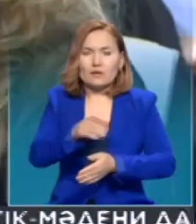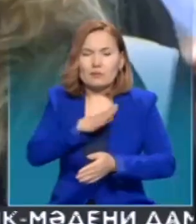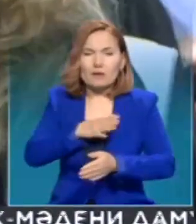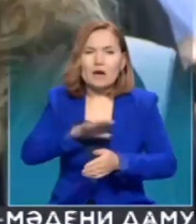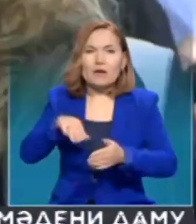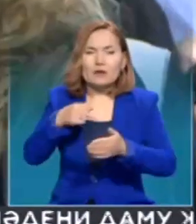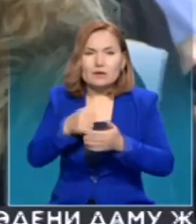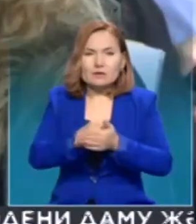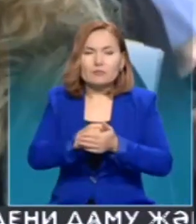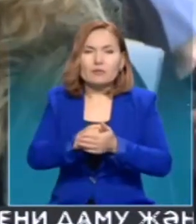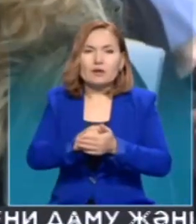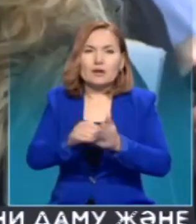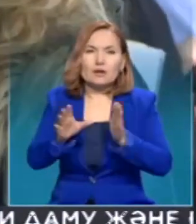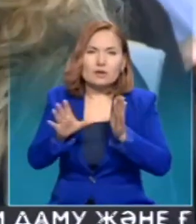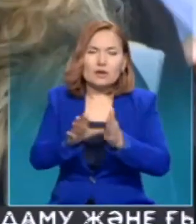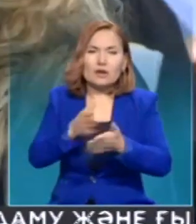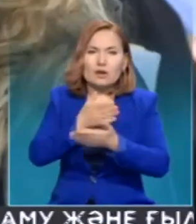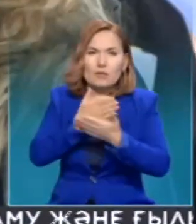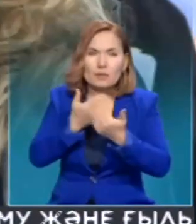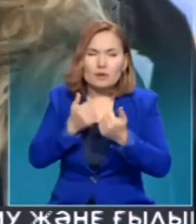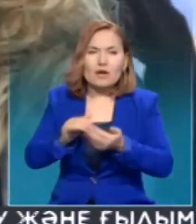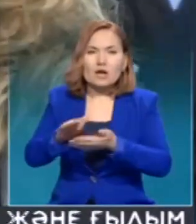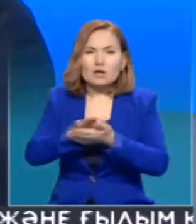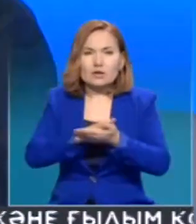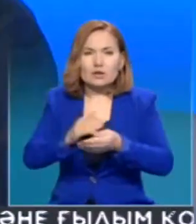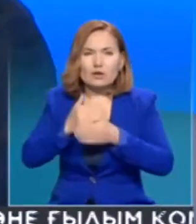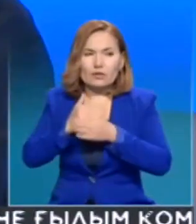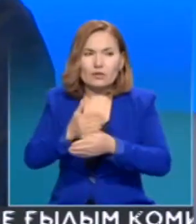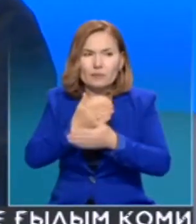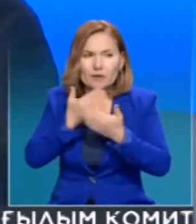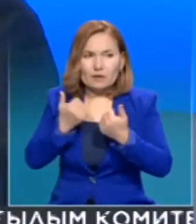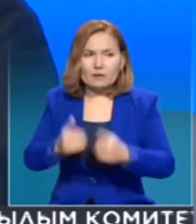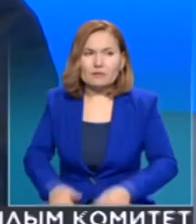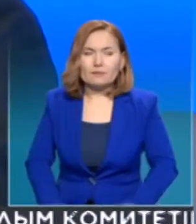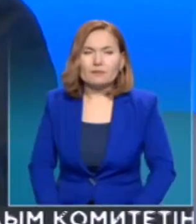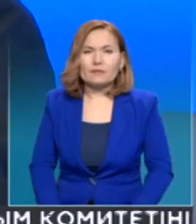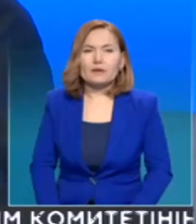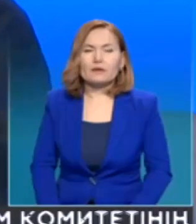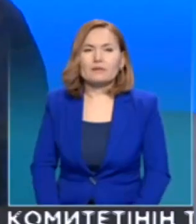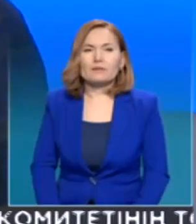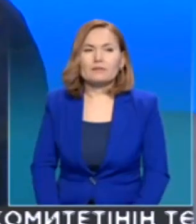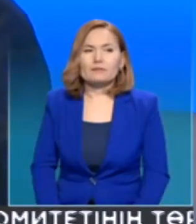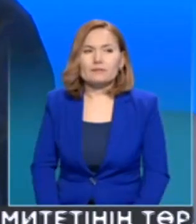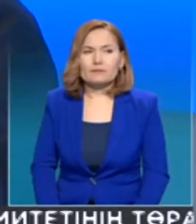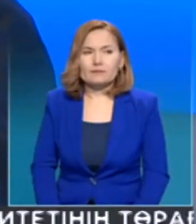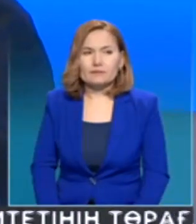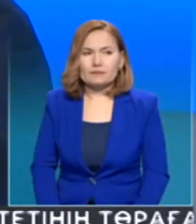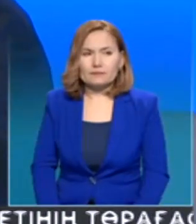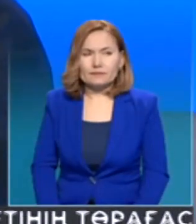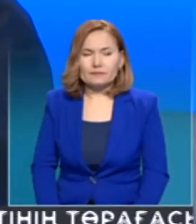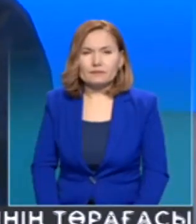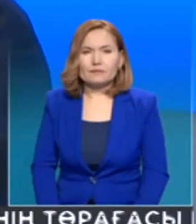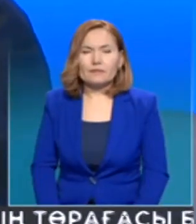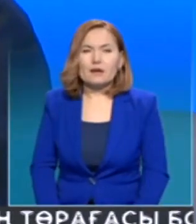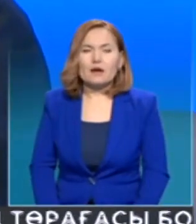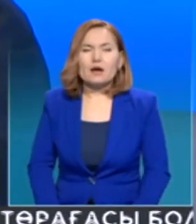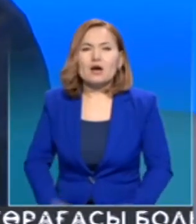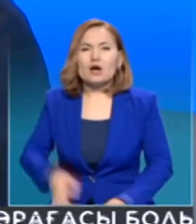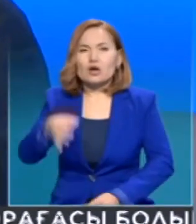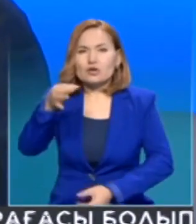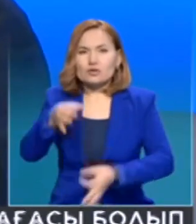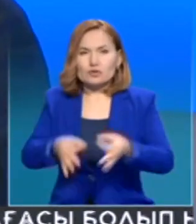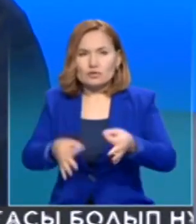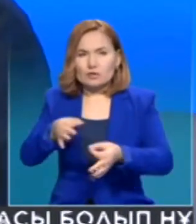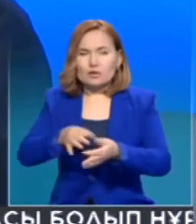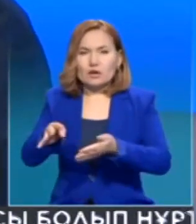жатыр, бірақ өкінішке орай ешқандай шешім жоқ. Сотқа барғаннан кейін соттың ішінде шешім күтеміз сізден, менде. Бірақ менің